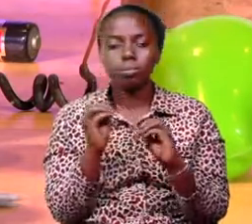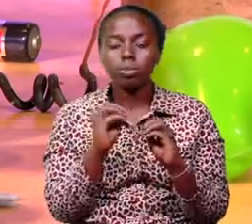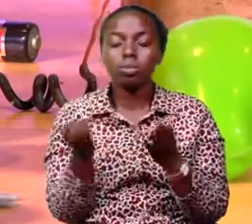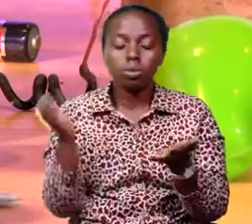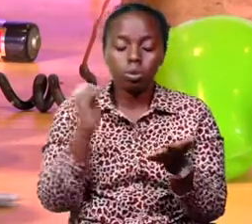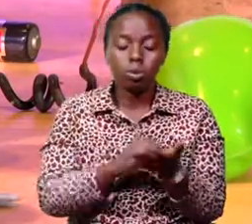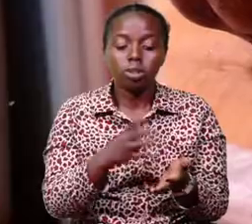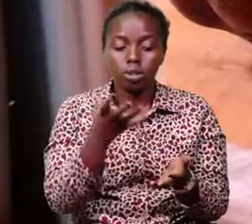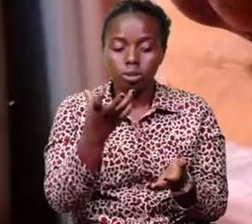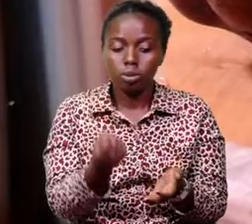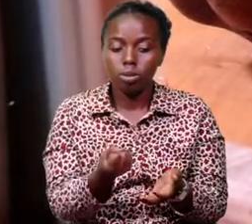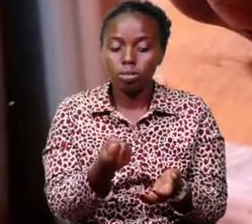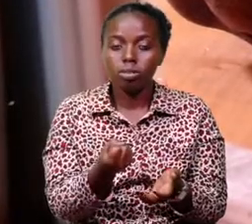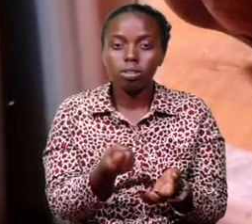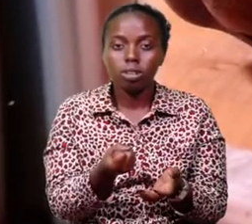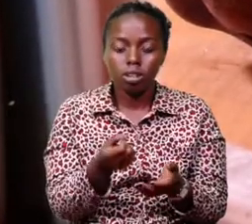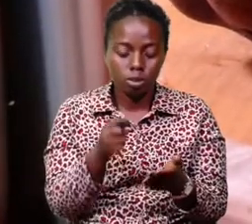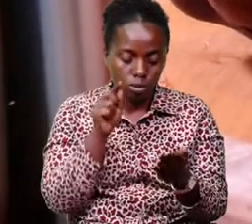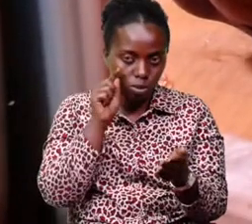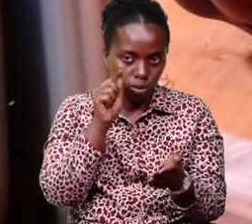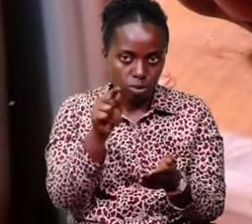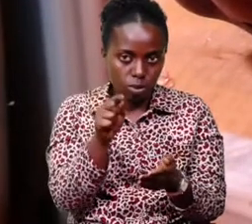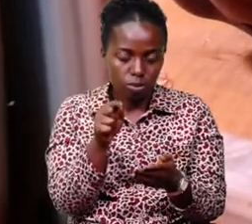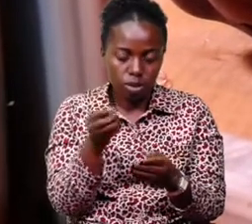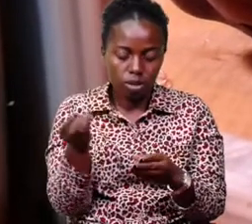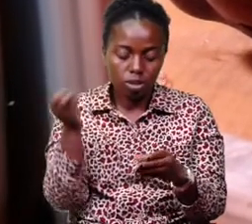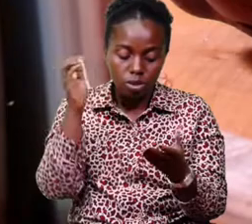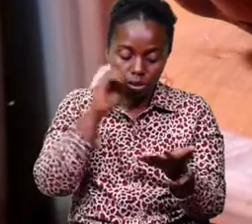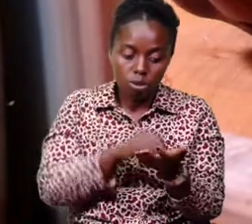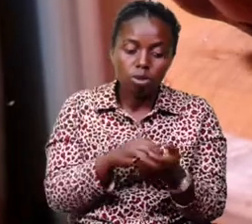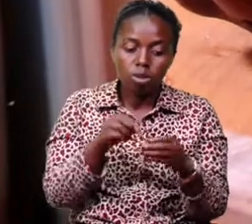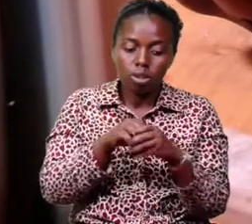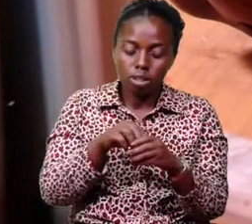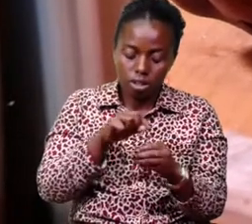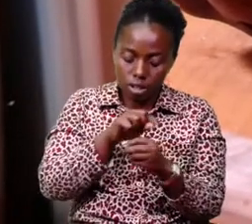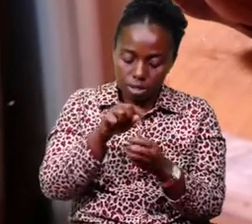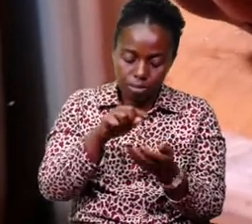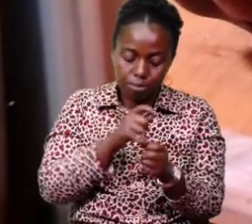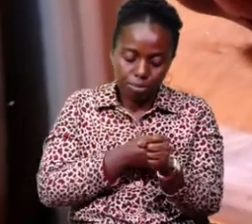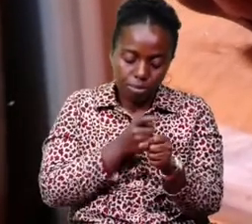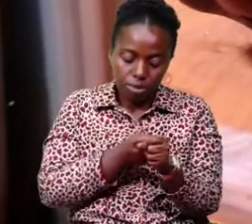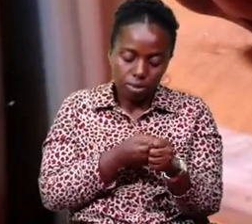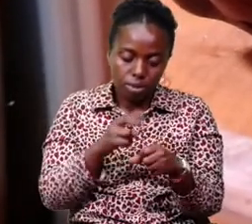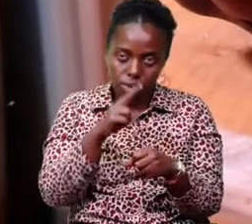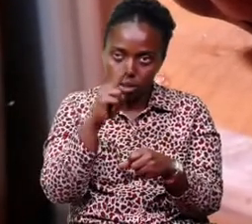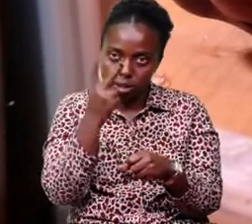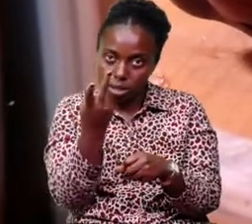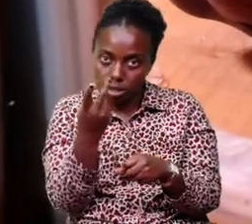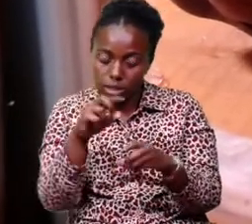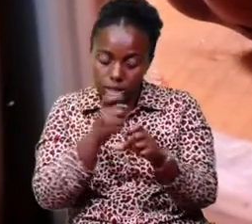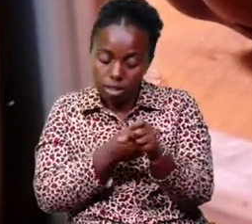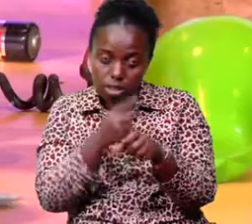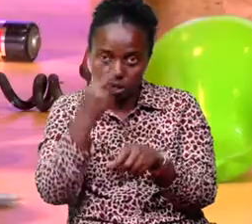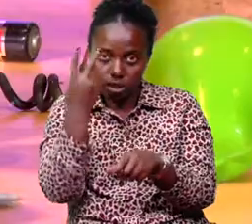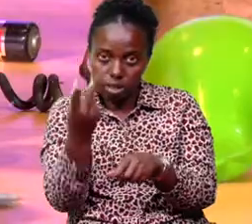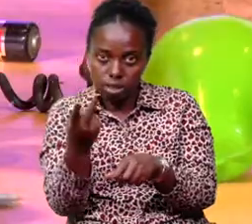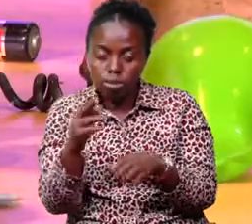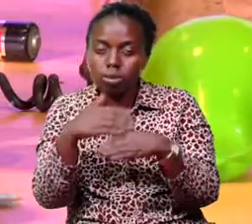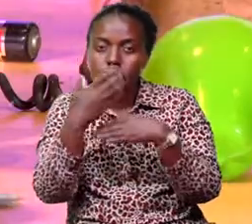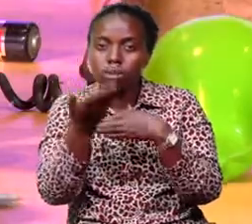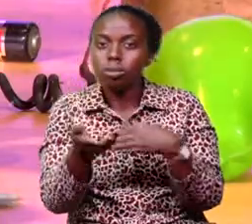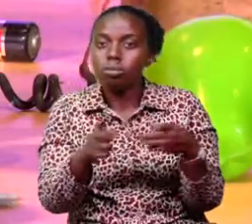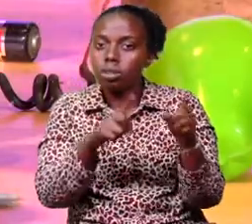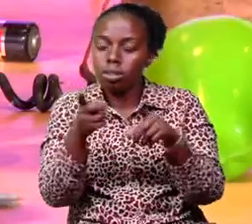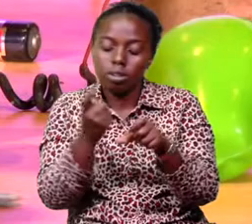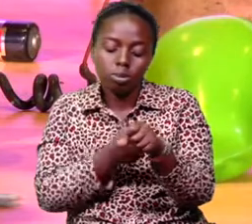tugafata umusumari nanone tugashyira kuri cya kirayi gikurikiye ubwo ni ikirayi cya kabiri hanyuma tukajya